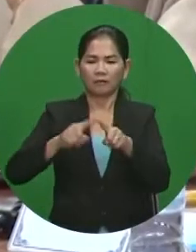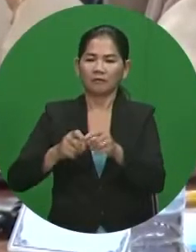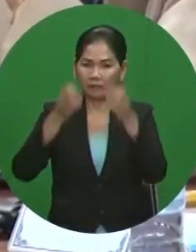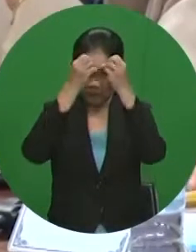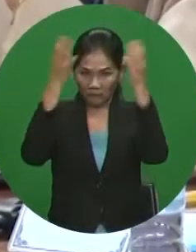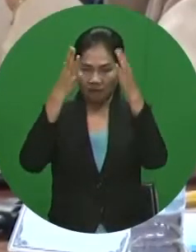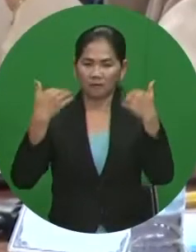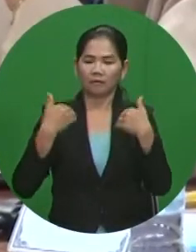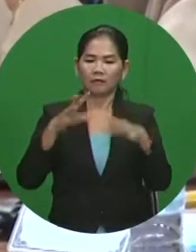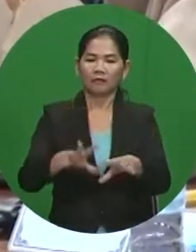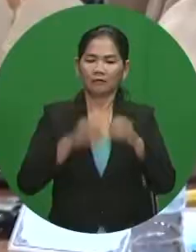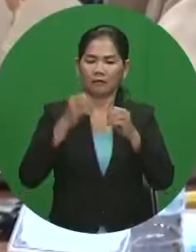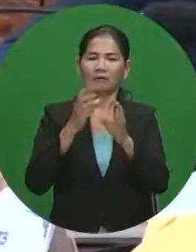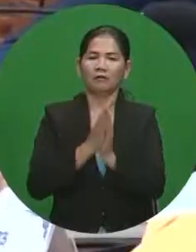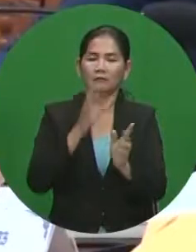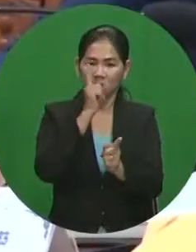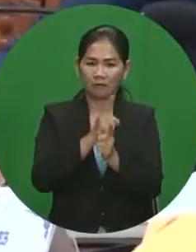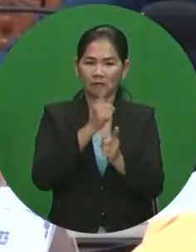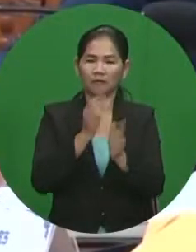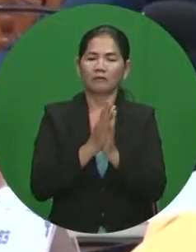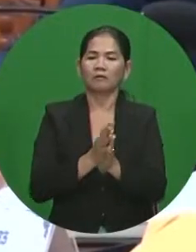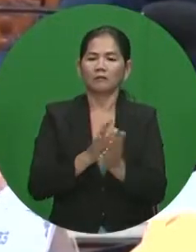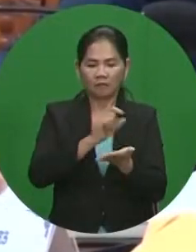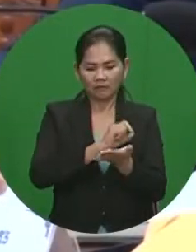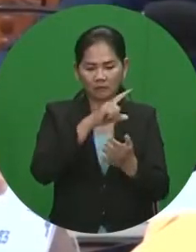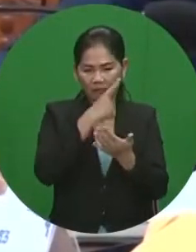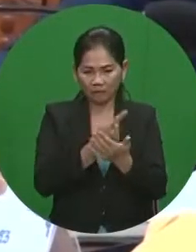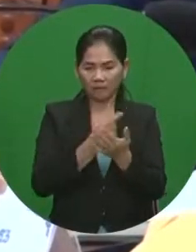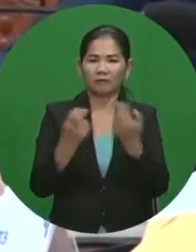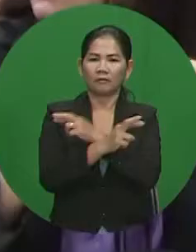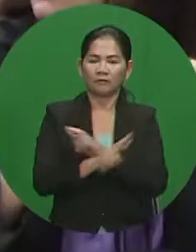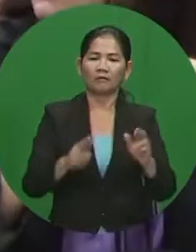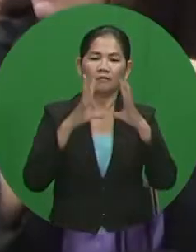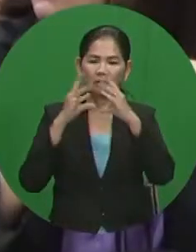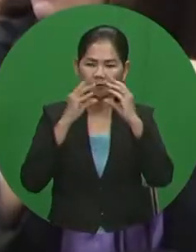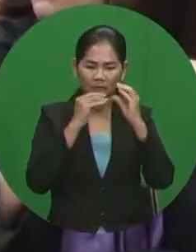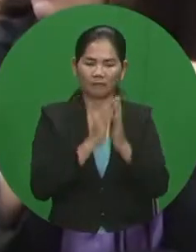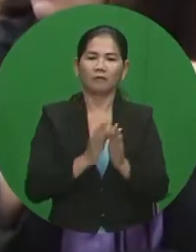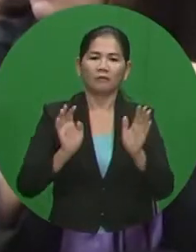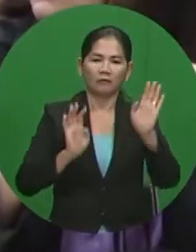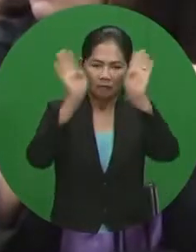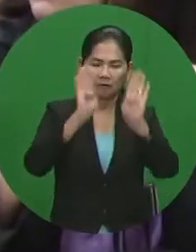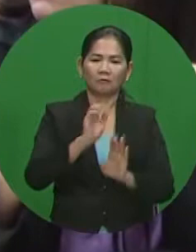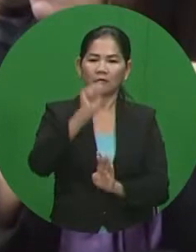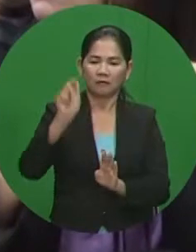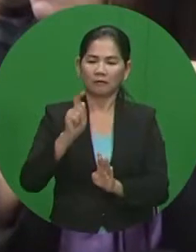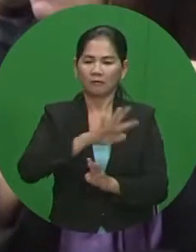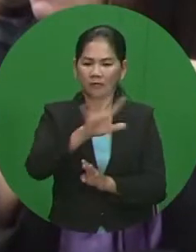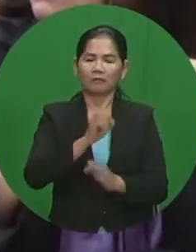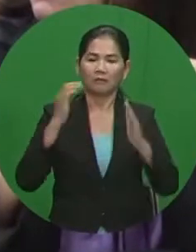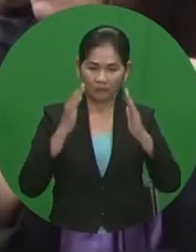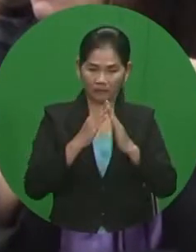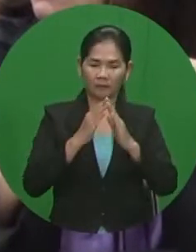ព័ត៌មានទទួលខុសត្រូវតាក់ទងទៅនឹងការចូលរួមត្រៀមរៀបចំកិច្ចប្រជុំកំពូលអាស៊ីអឺរ៉ុបអេស៊ីមដែលកម្ពុជាធ្